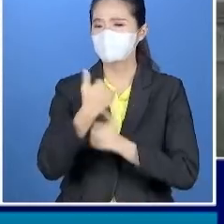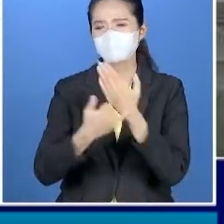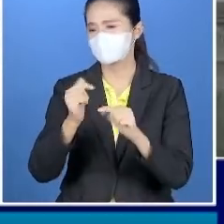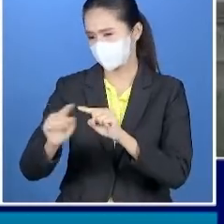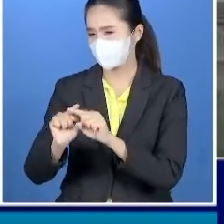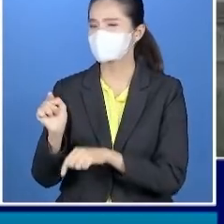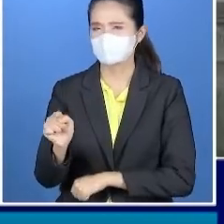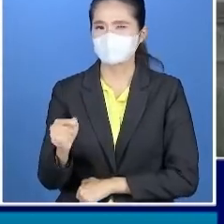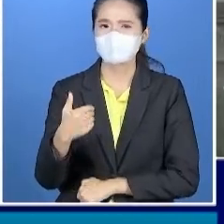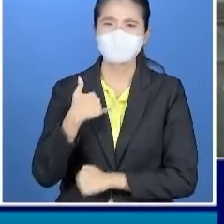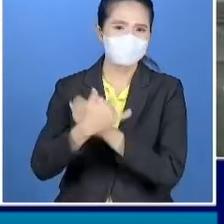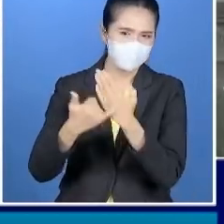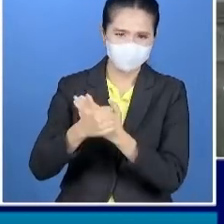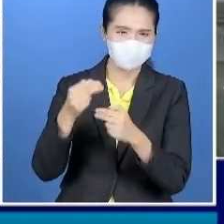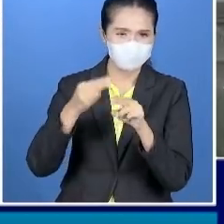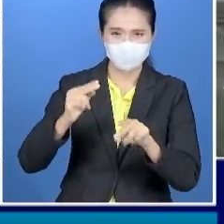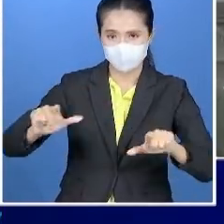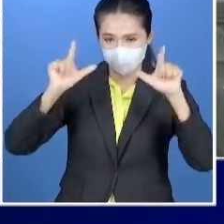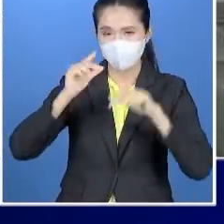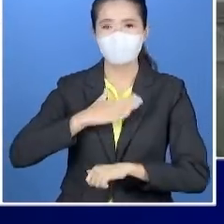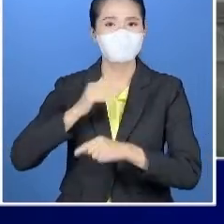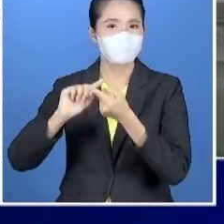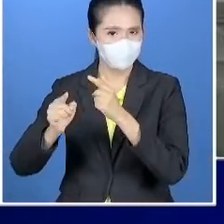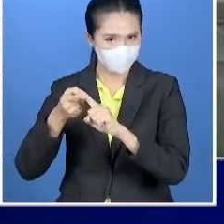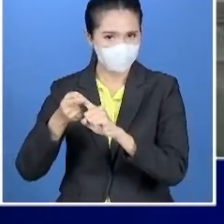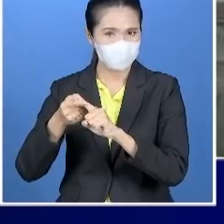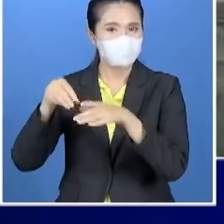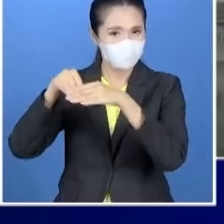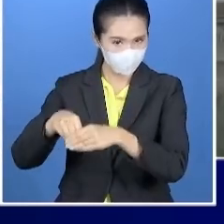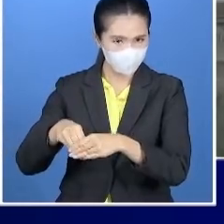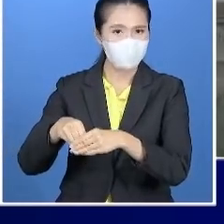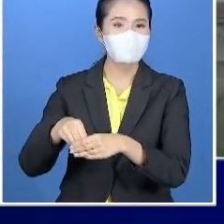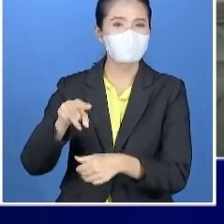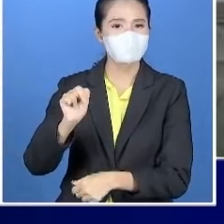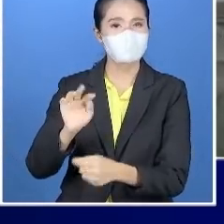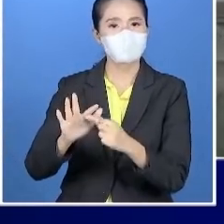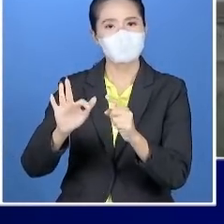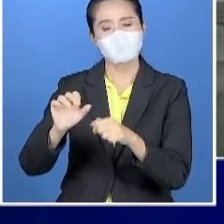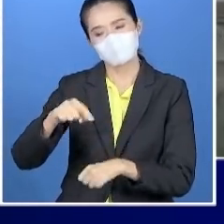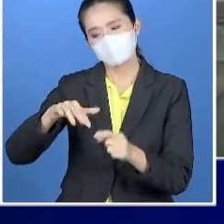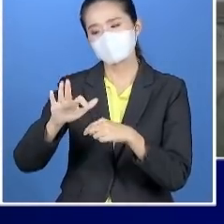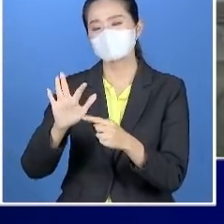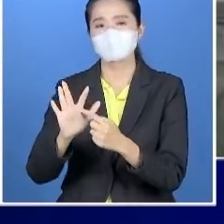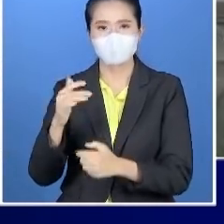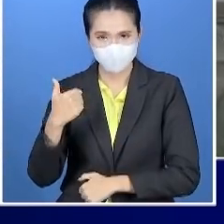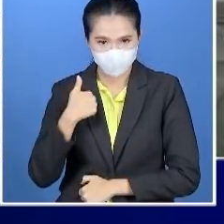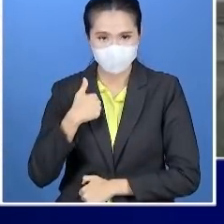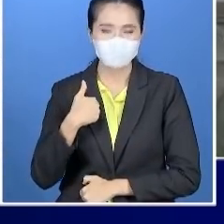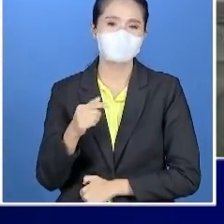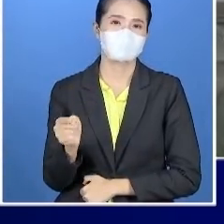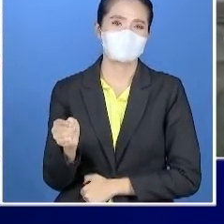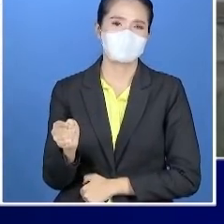แล้วกันประเทศชั้นนำแล้วกันเพราะว่าผมก็มีเพื่อนอยู่ที่องค์การนาซาก็มีหลายจุดด้วยกันนะฮะเพราะ